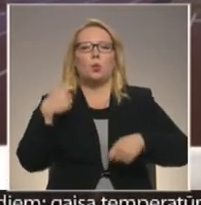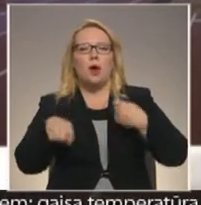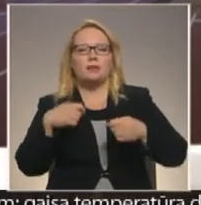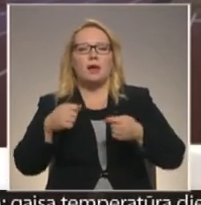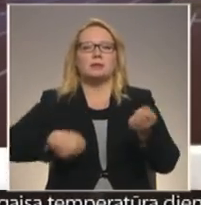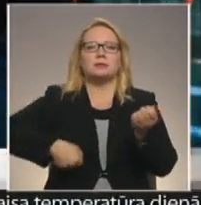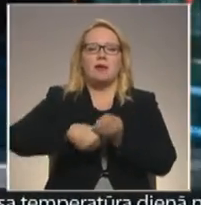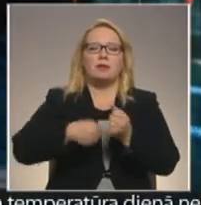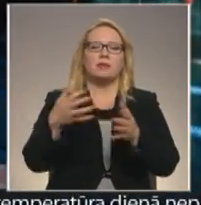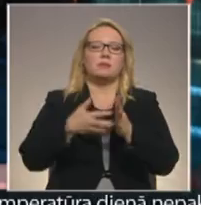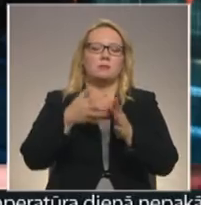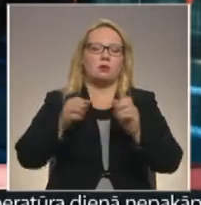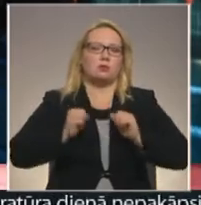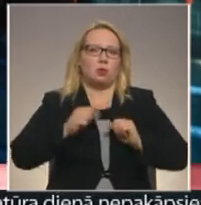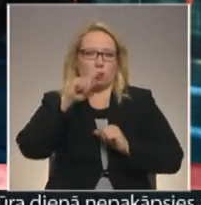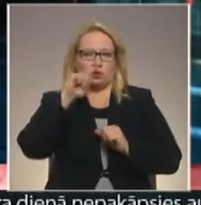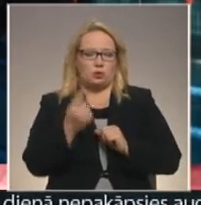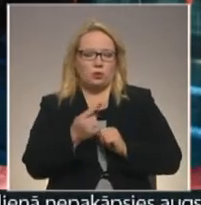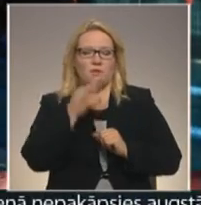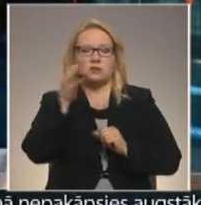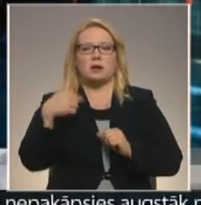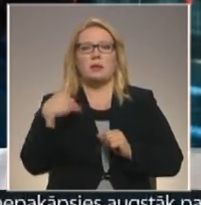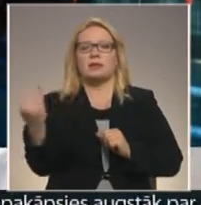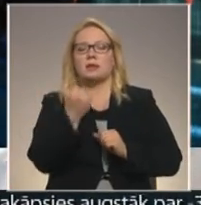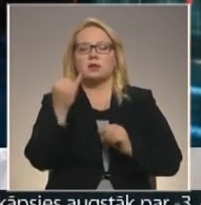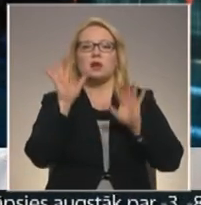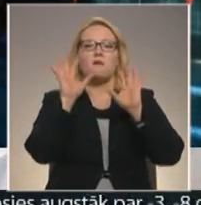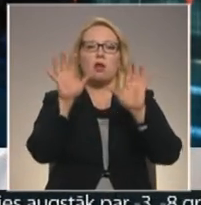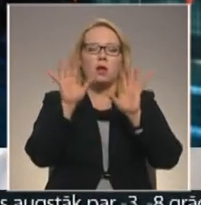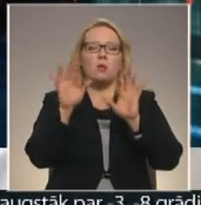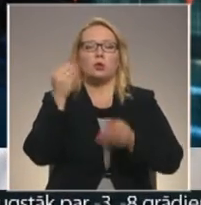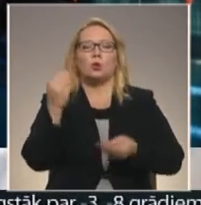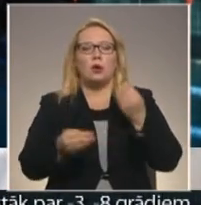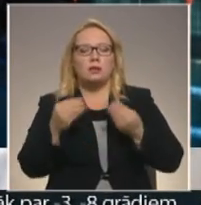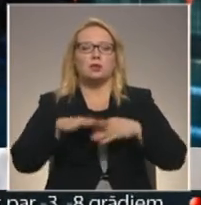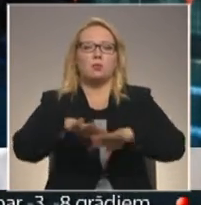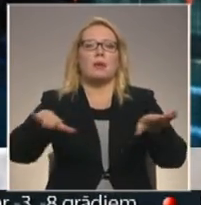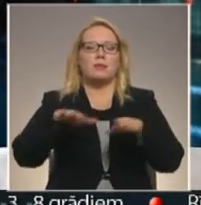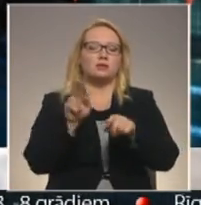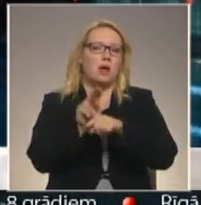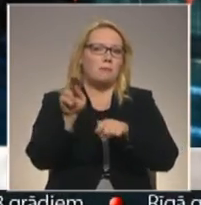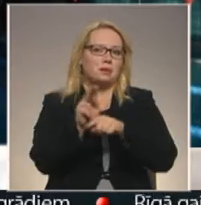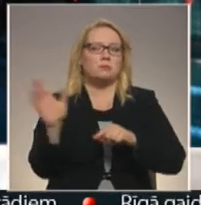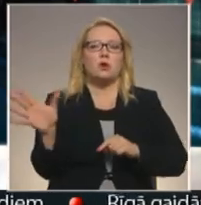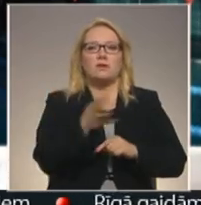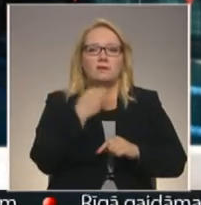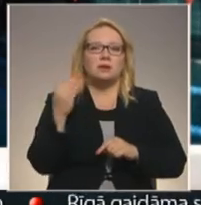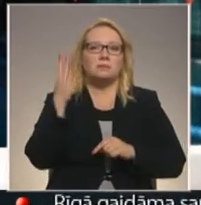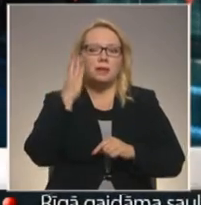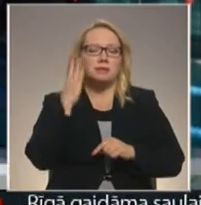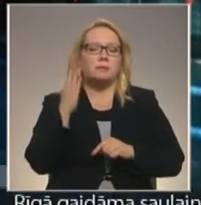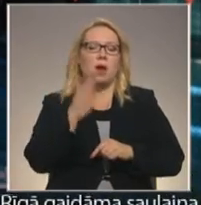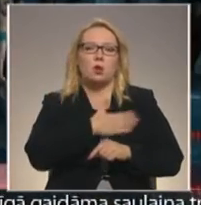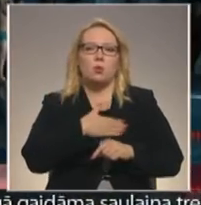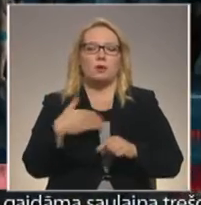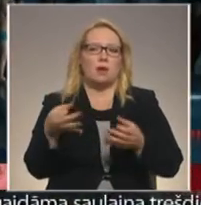izmantot sporta stundās. Man interesē gan volejbols, gan rotaļas, gan arī peldēšanas apmācība, jo viss ir